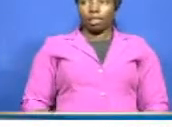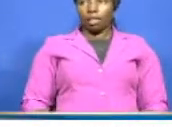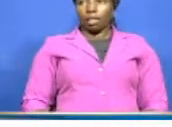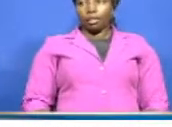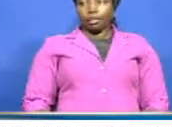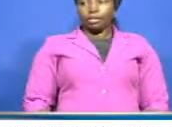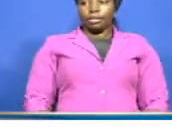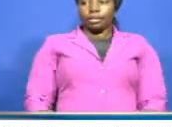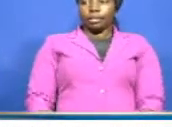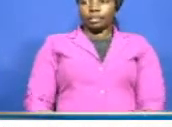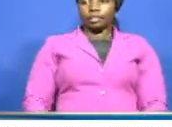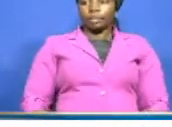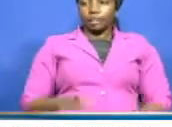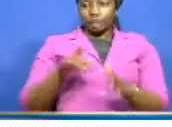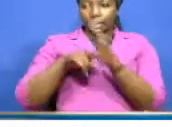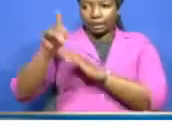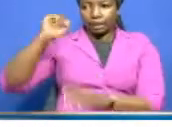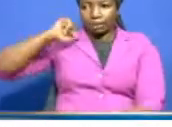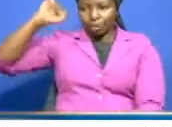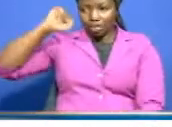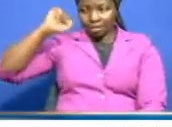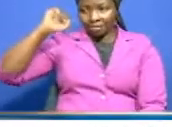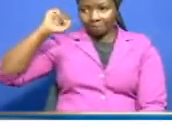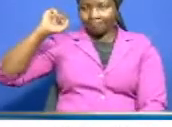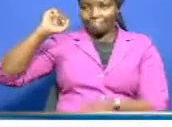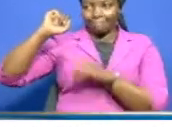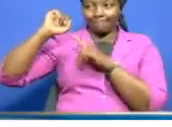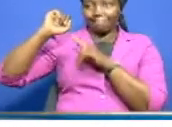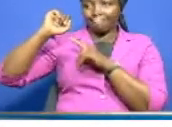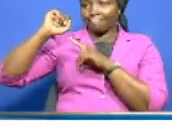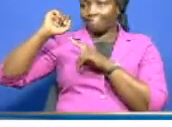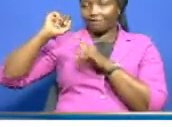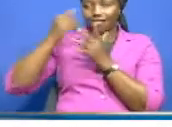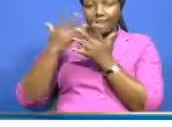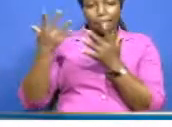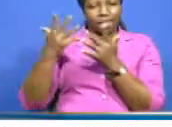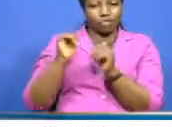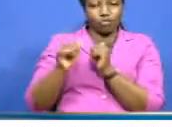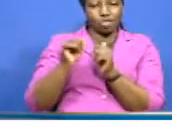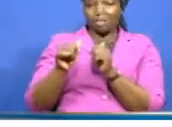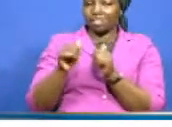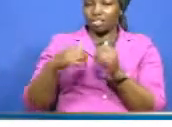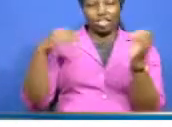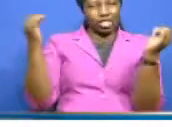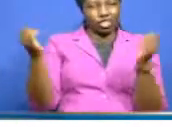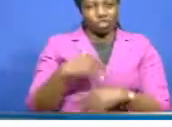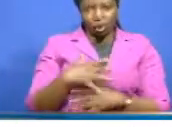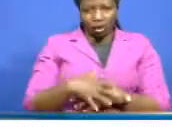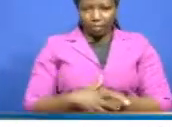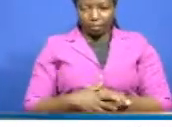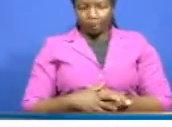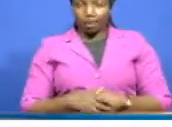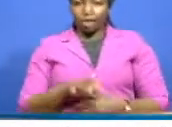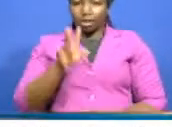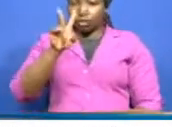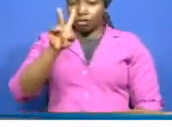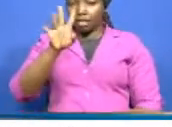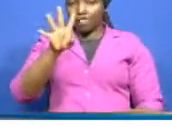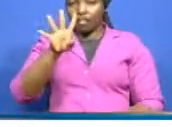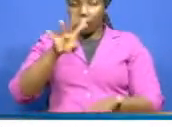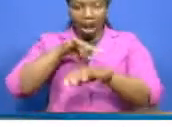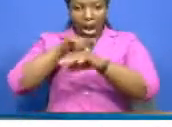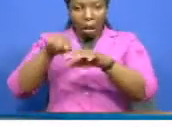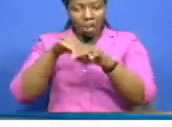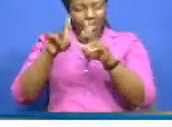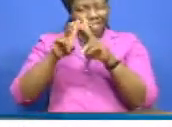Siasa ni kitu ambacho ni cha ajabu sana. masaa 24 ni